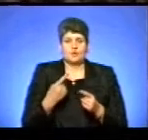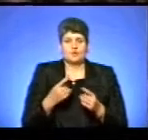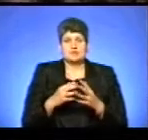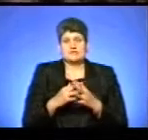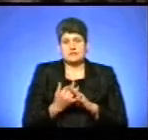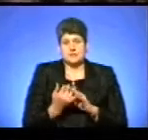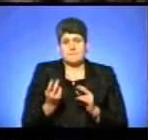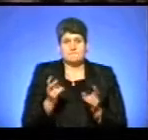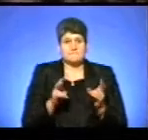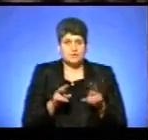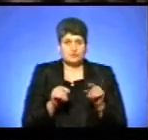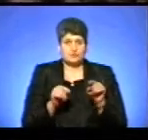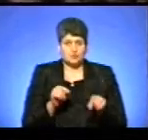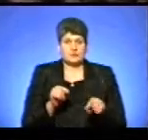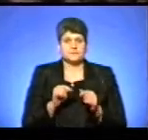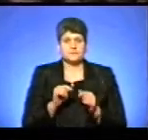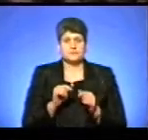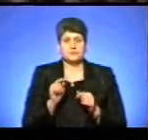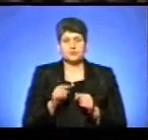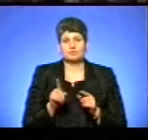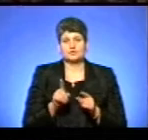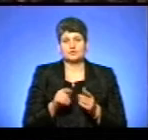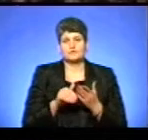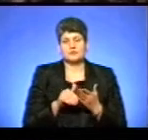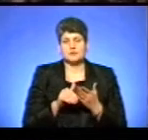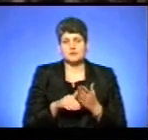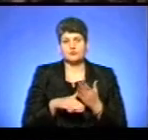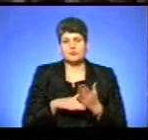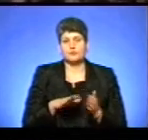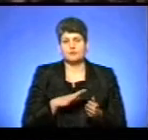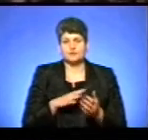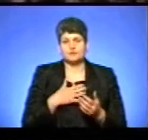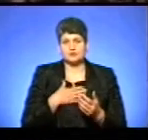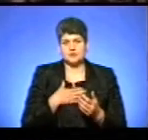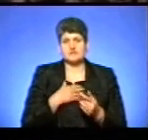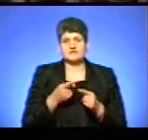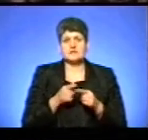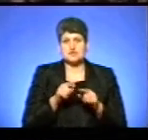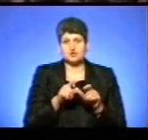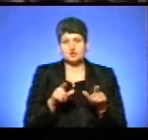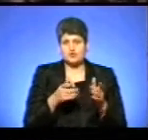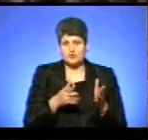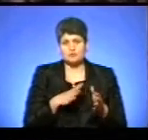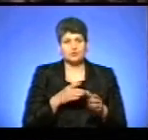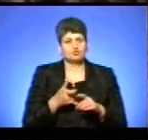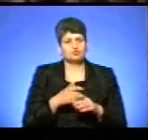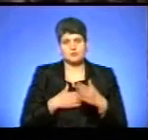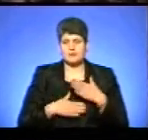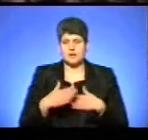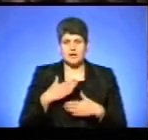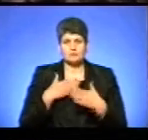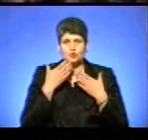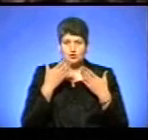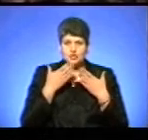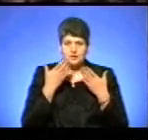І я сюди прийшов, тому що якби, волонтерська допомога надходила до нас іменно від цієї школи. І було дуже приємно